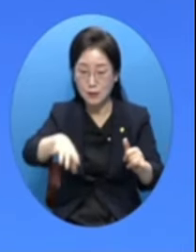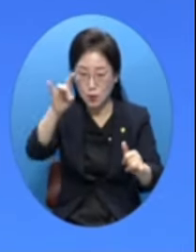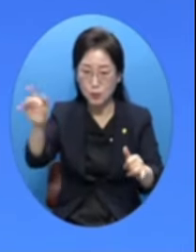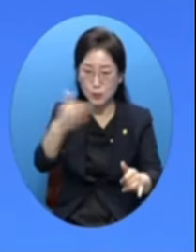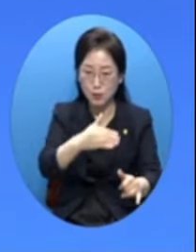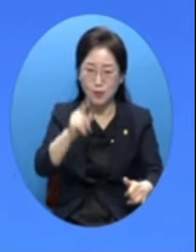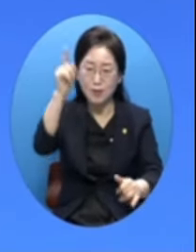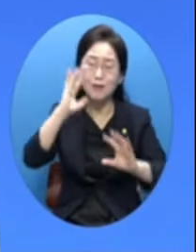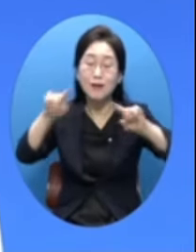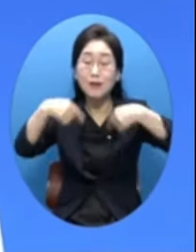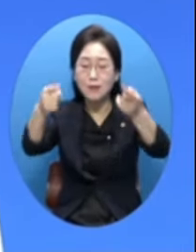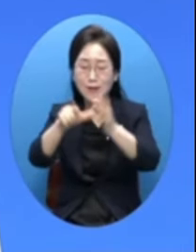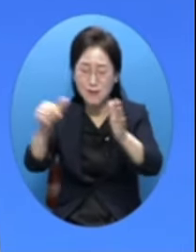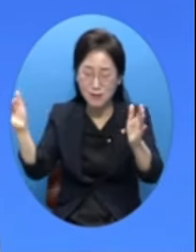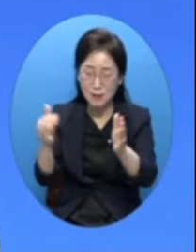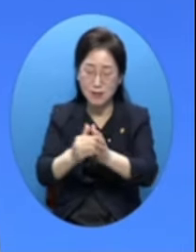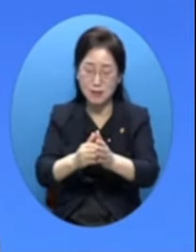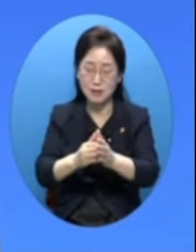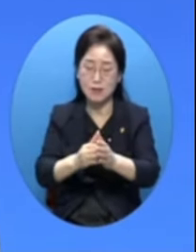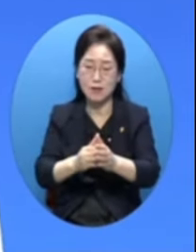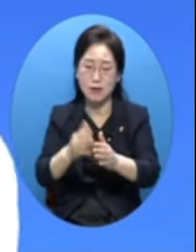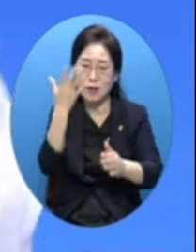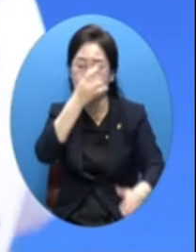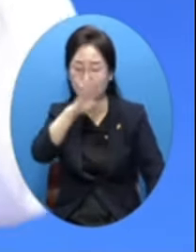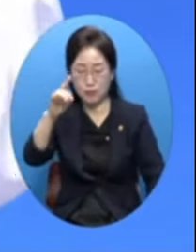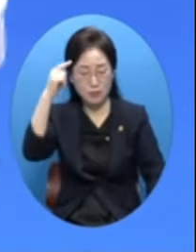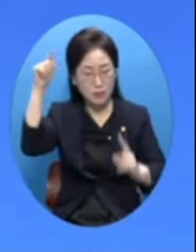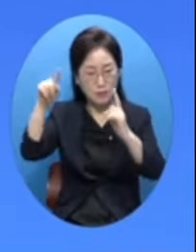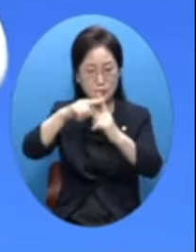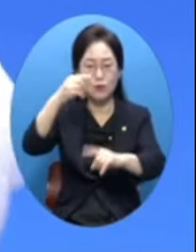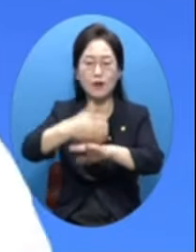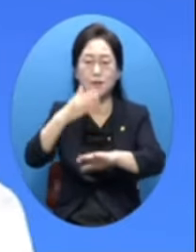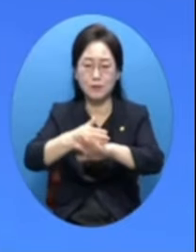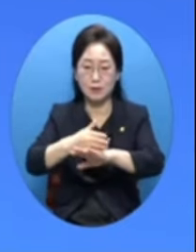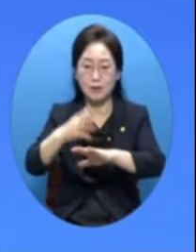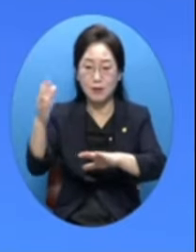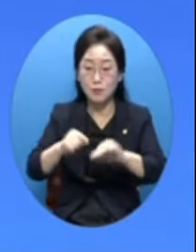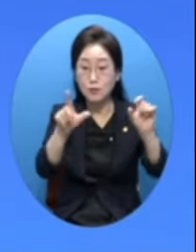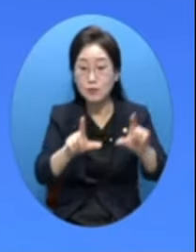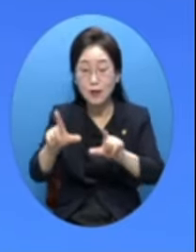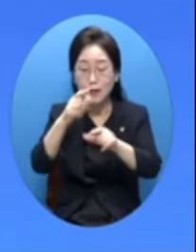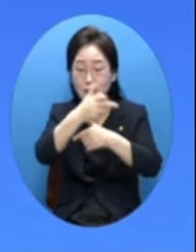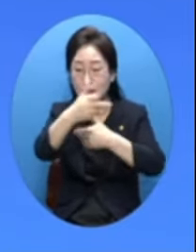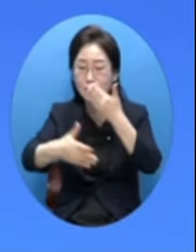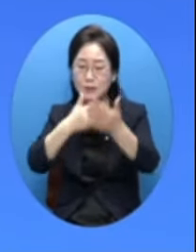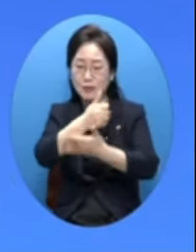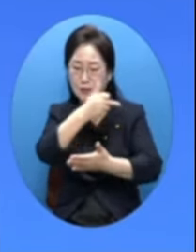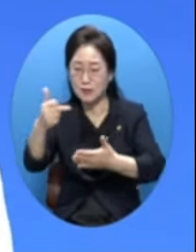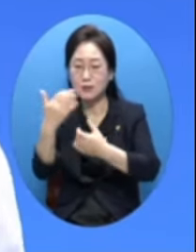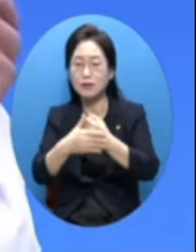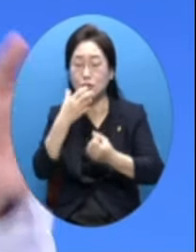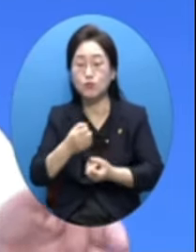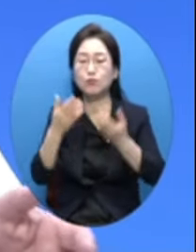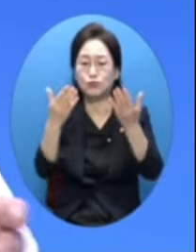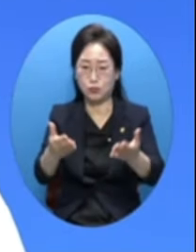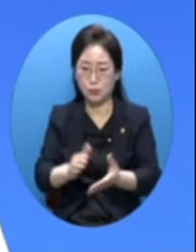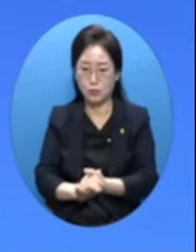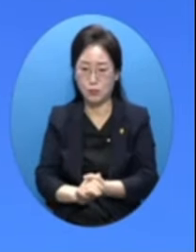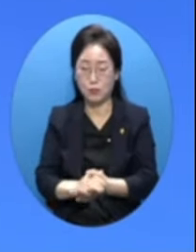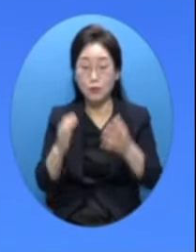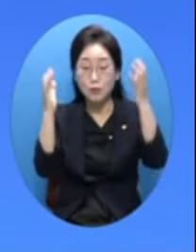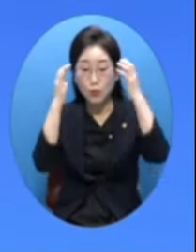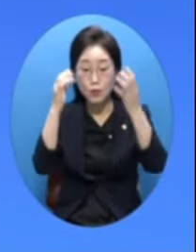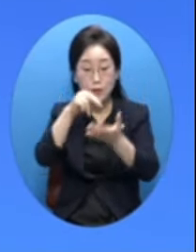갈 때까지 절대 긍정 절대 감사의 삶을 살 때 하나님의 큰 은혜와 축복이 임하게 되는 것입니다. 고난에